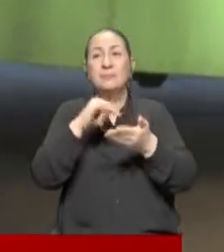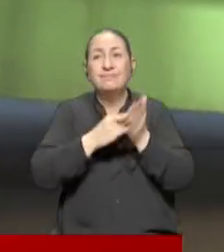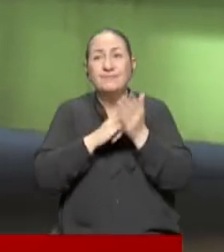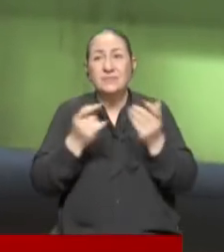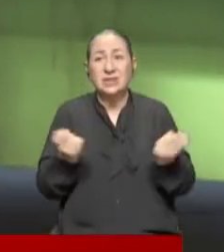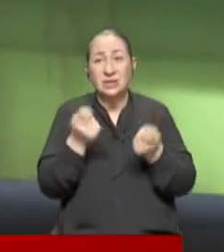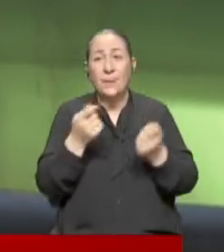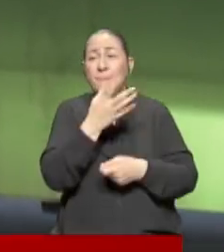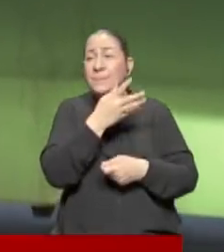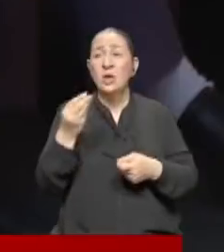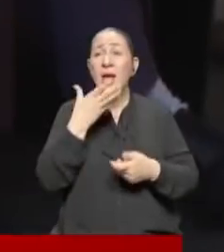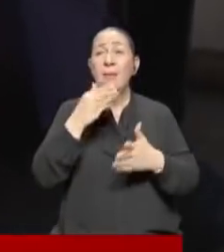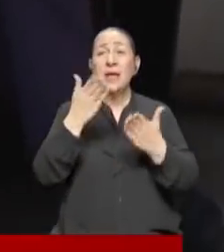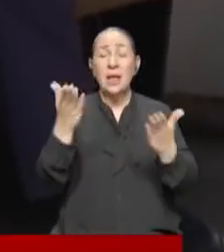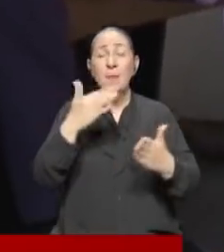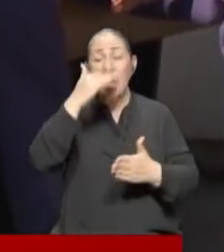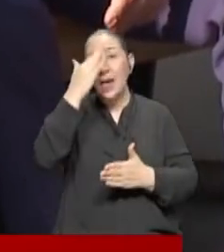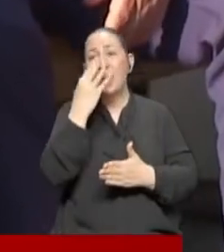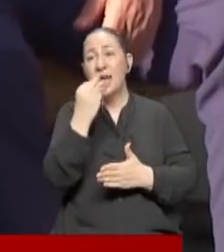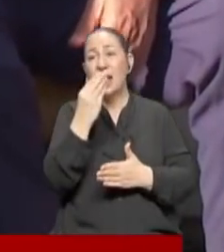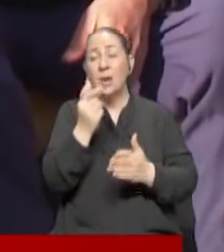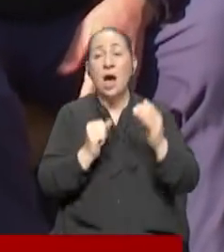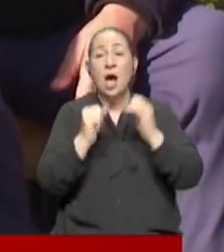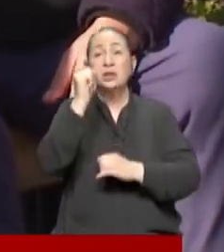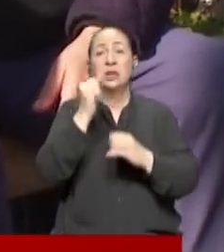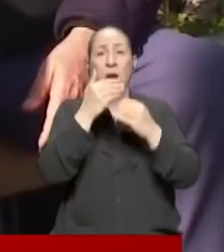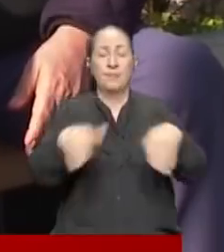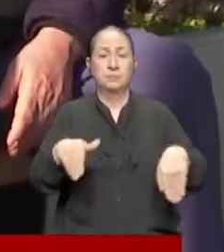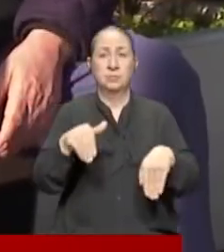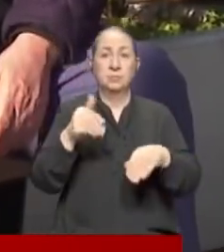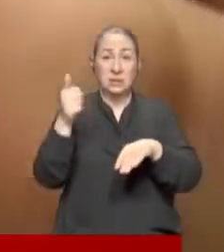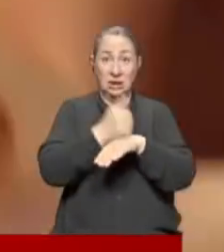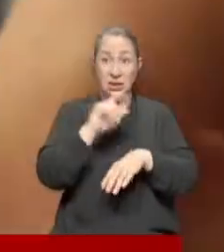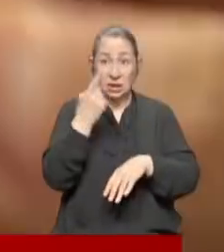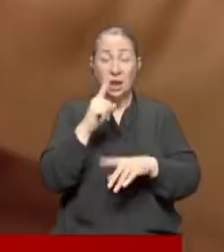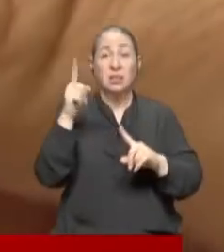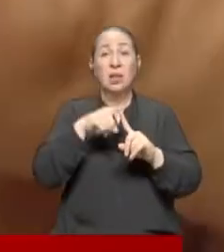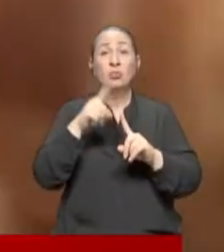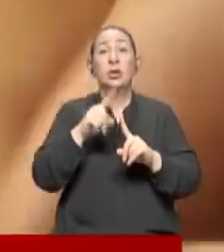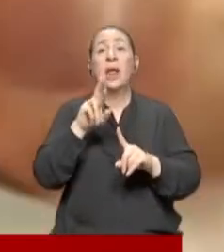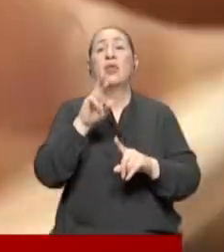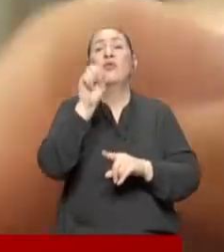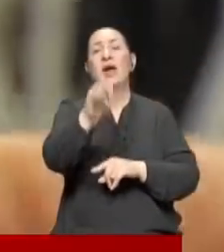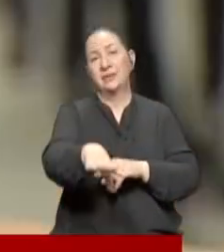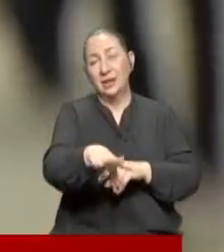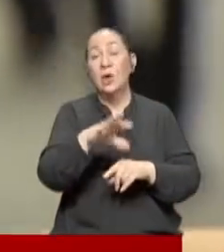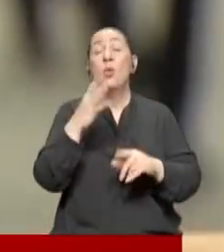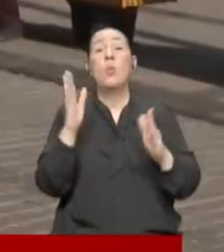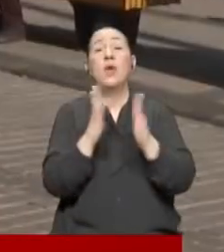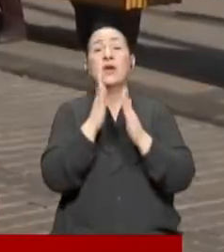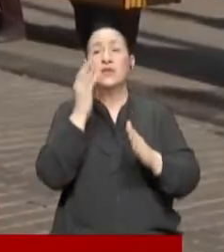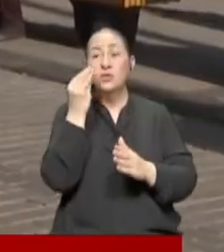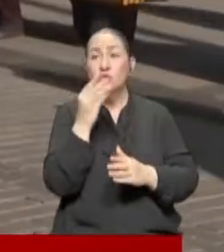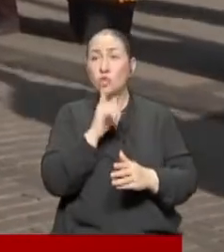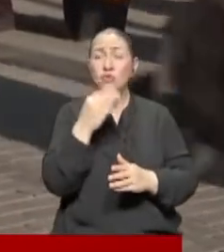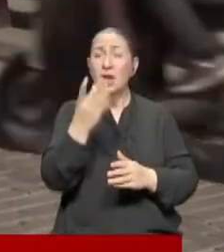geçinmeye çalışan milyonlarca emeklinin bayram ikramiyesinde artışa kapıyı kapayan iktidar Temmuz'a randevu verdi. Muhalefet sık sık verilen